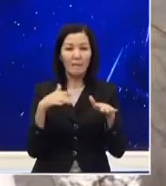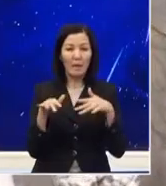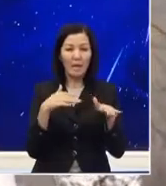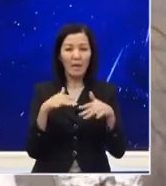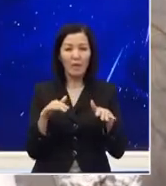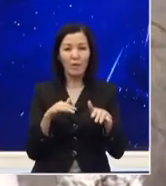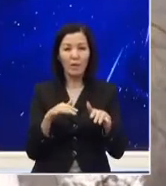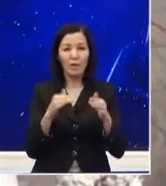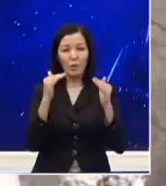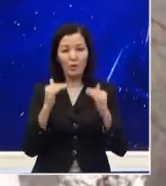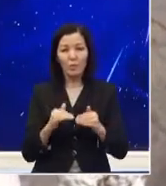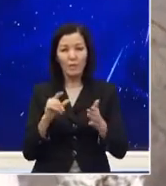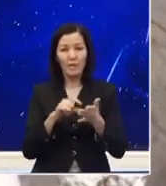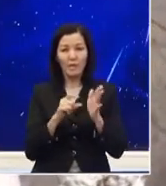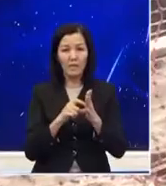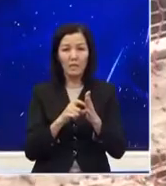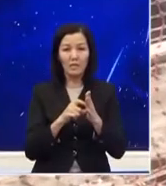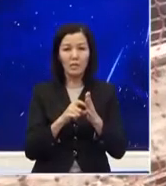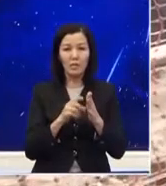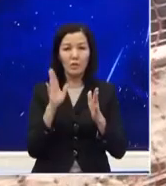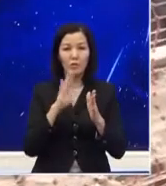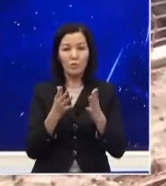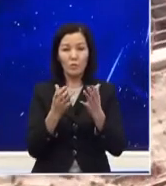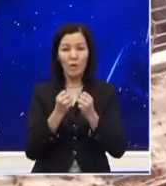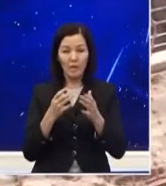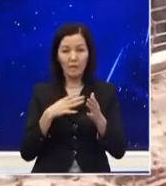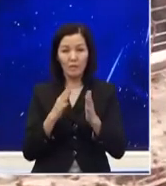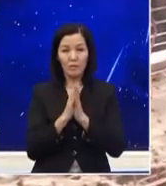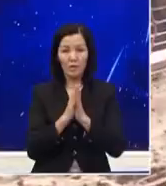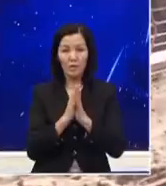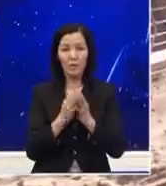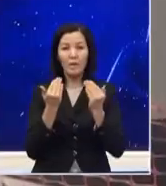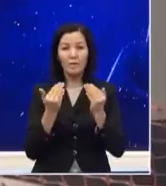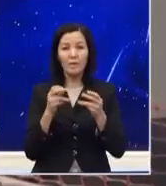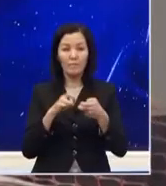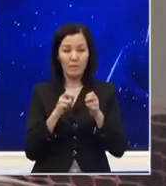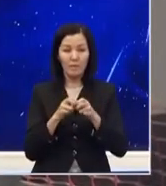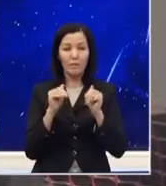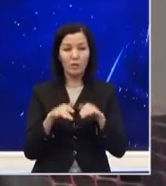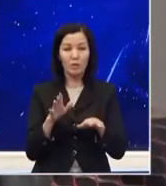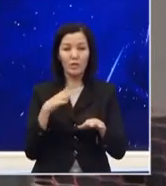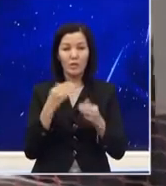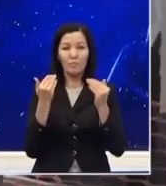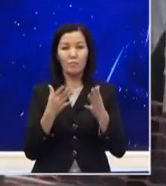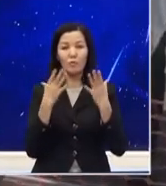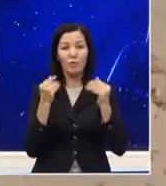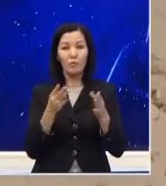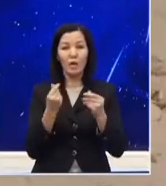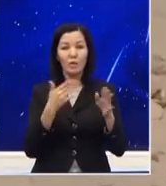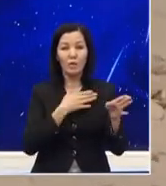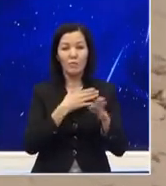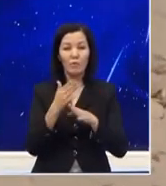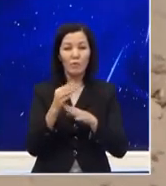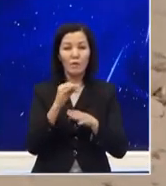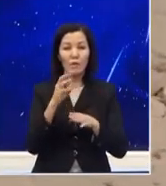тұрғындар төмен қабаттағы көршілерден су сұрауға мәжбүр. Биыл бұл мәселеде оң шешімін тапты. Бүгінде қомақты қаржы бөлініп,